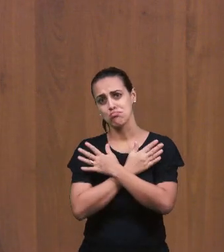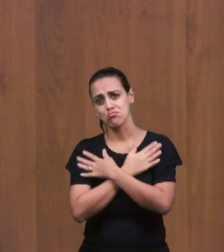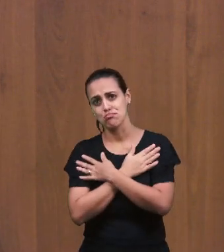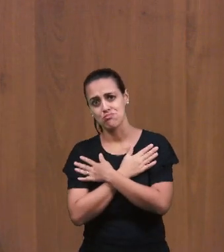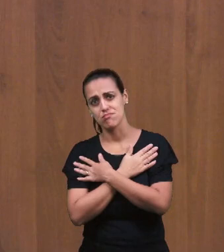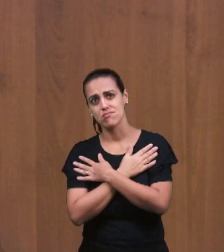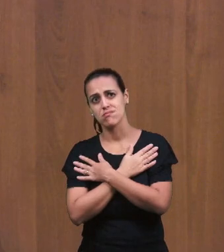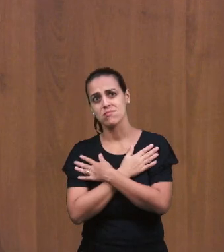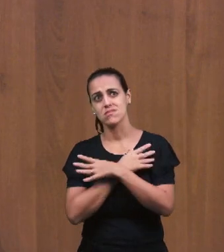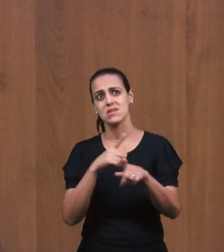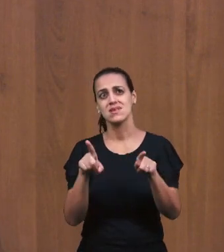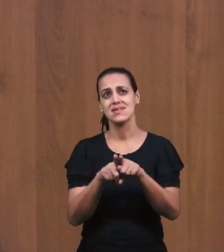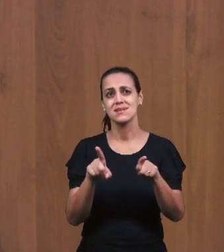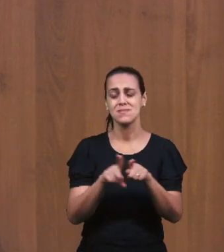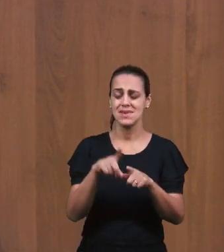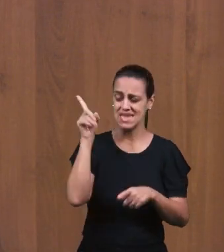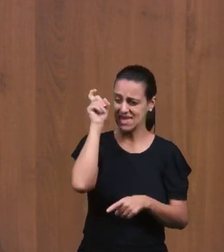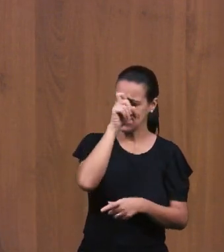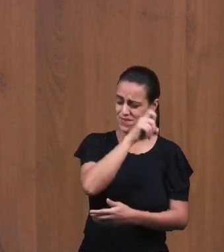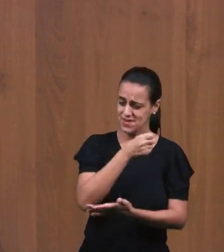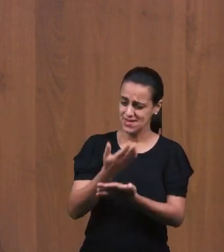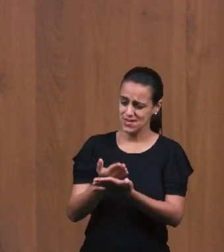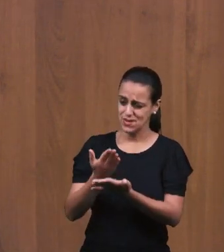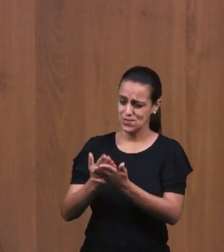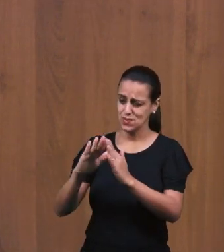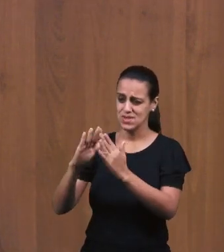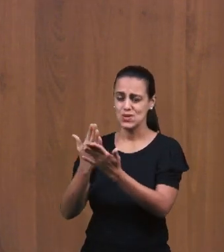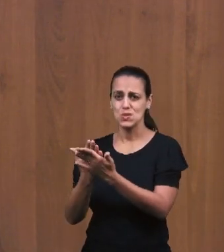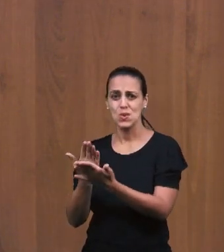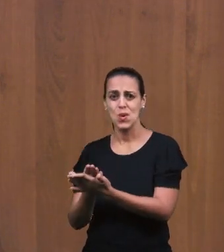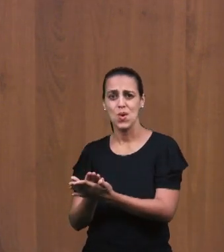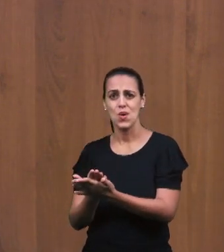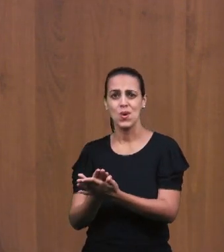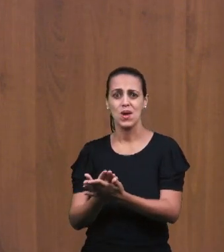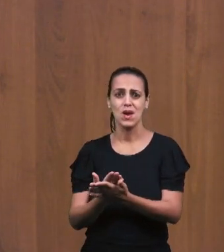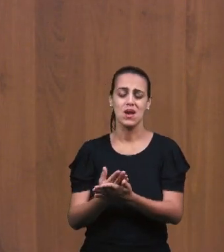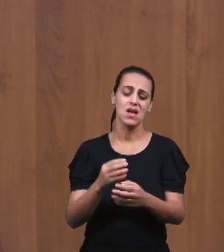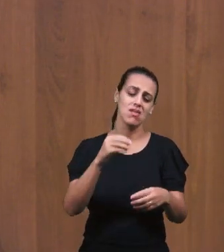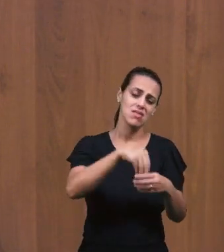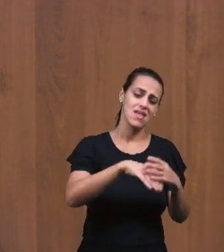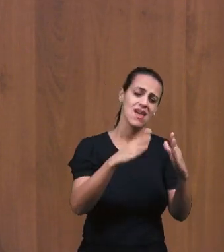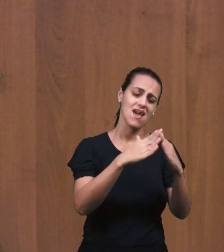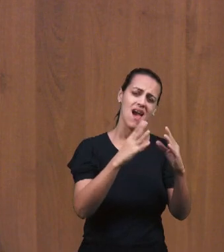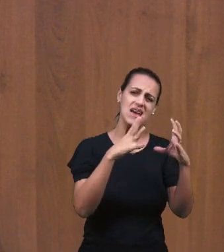travail, la difficulté d'apprendre les matières à l'école, des